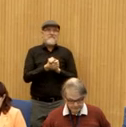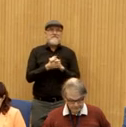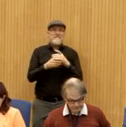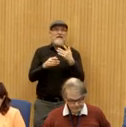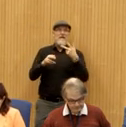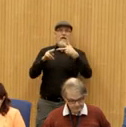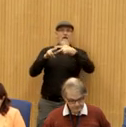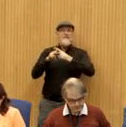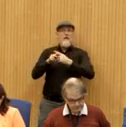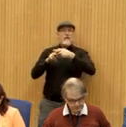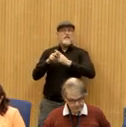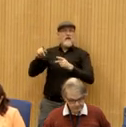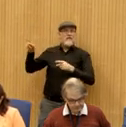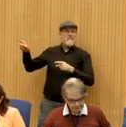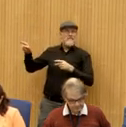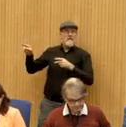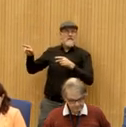Behinderung